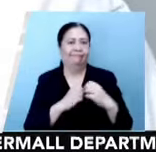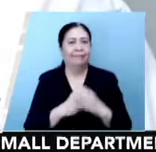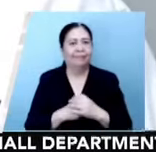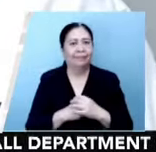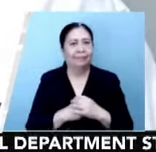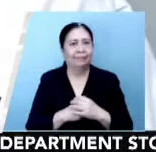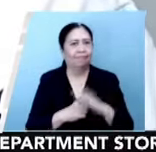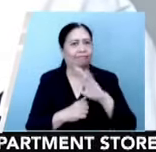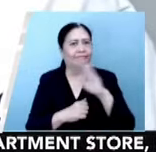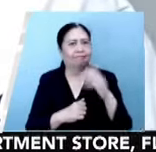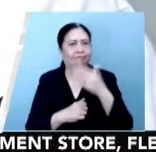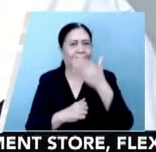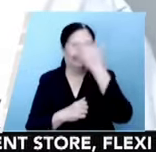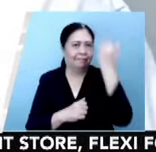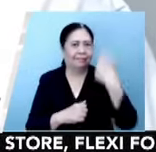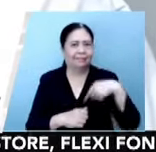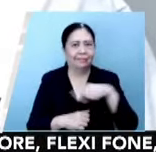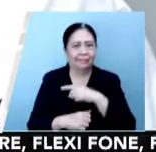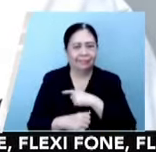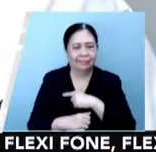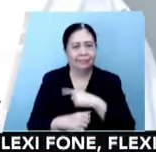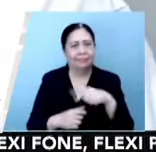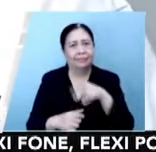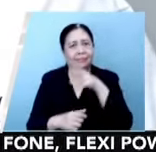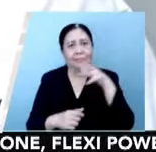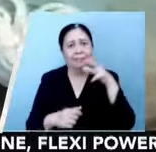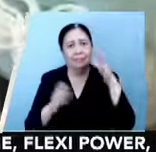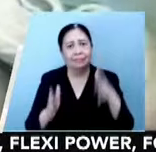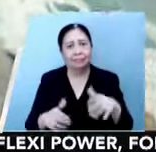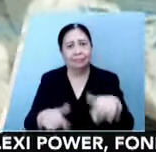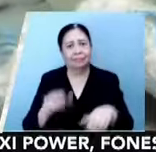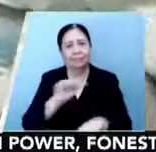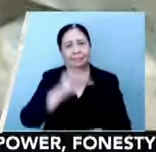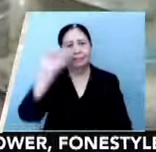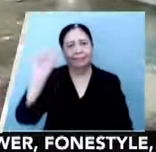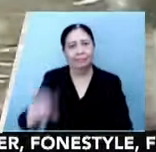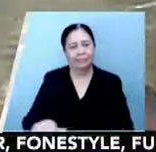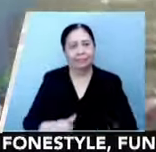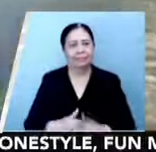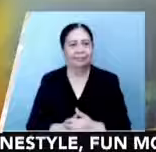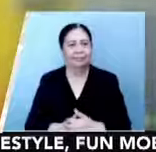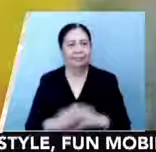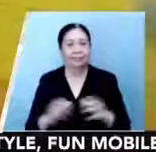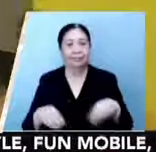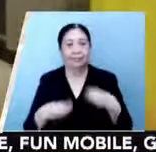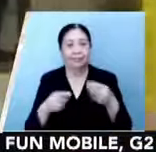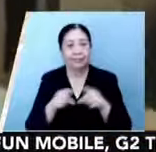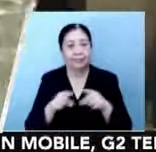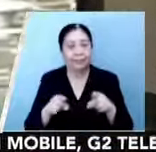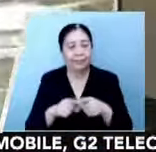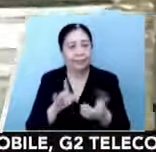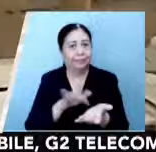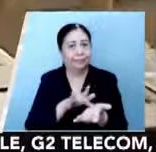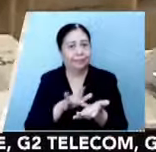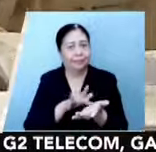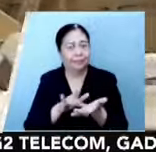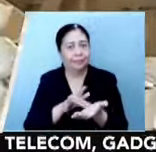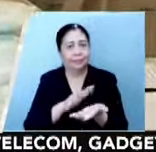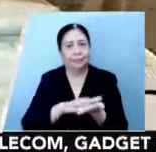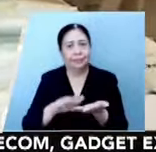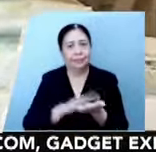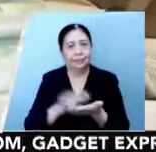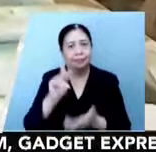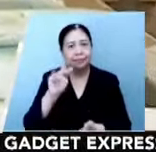kami nakalilimutan ng mga magsasaka ng Antique. Nagbigay rin tayo ng mga gamot at hygiene kits sa